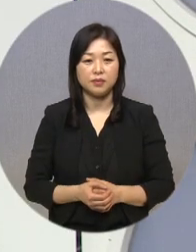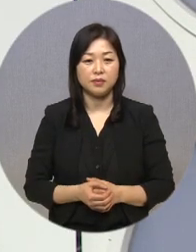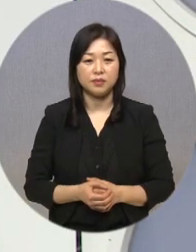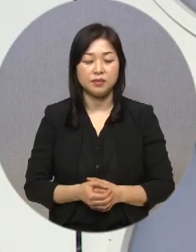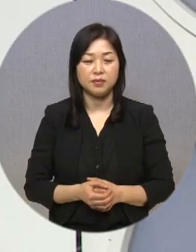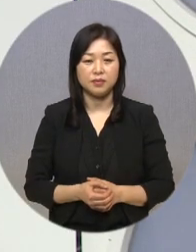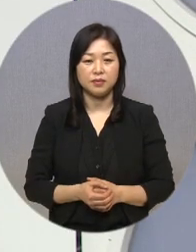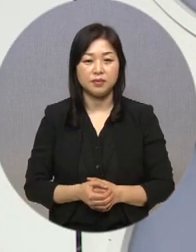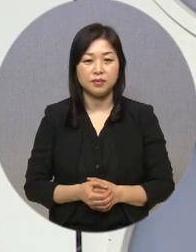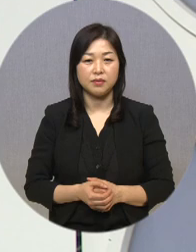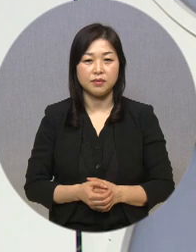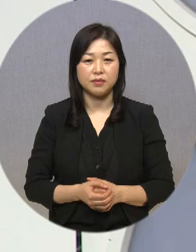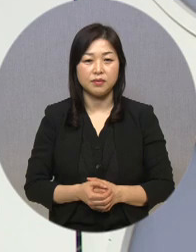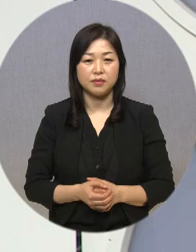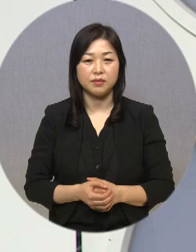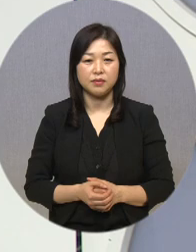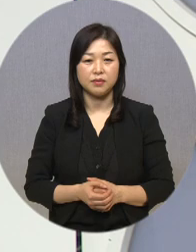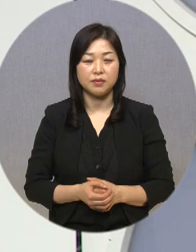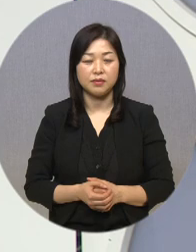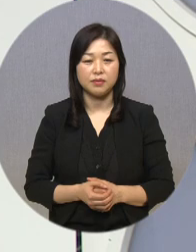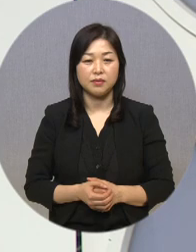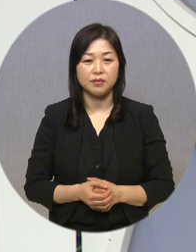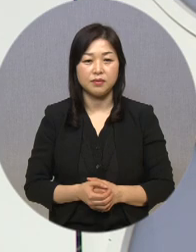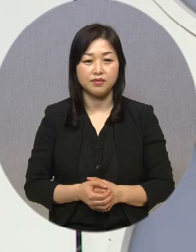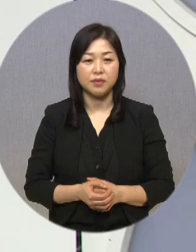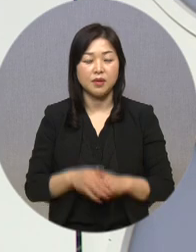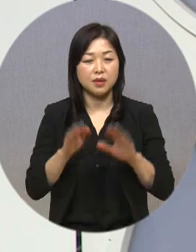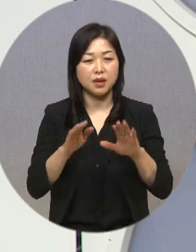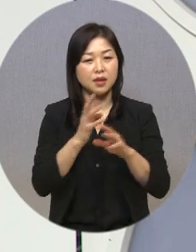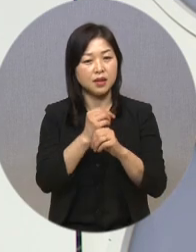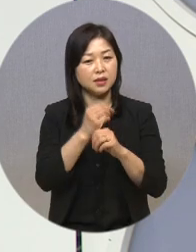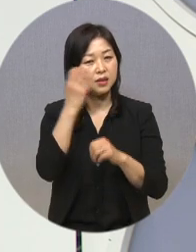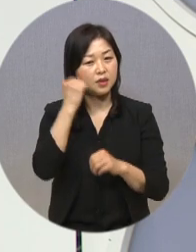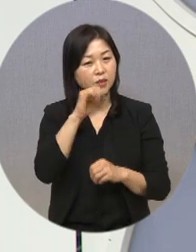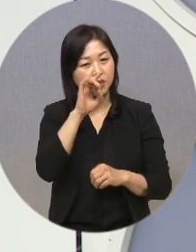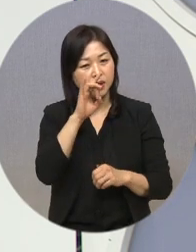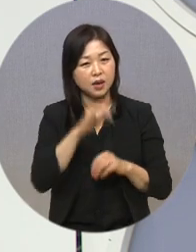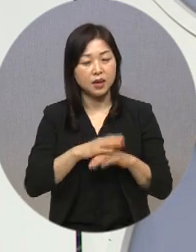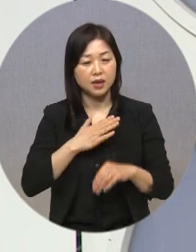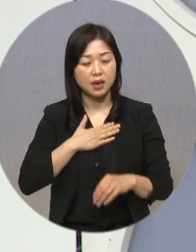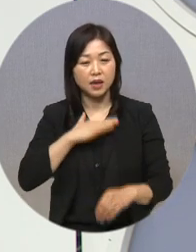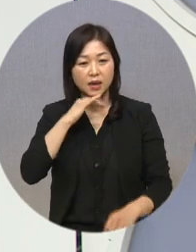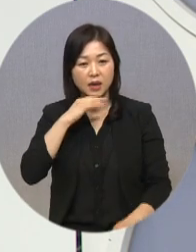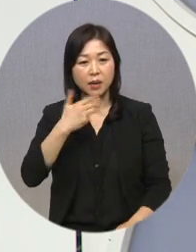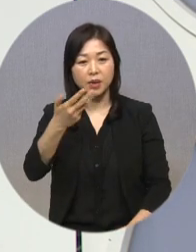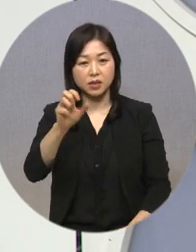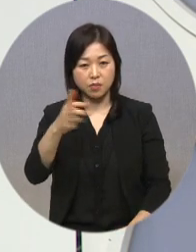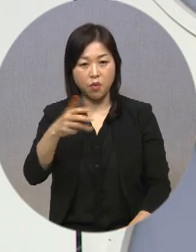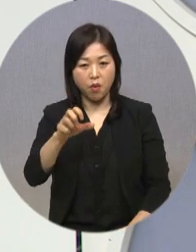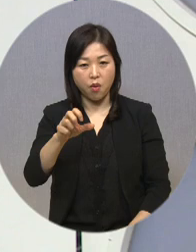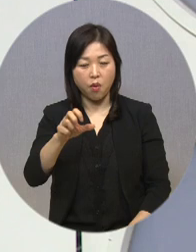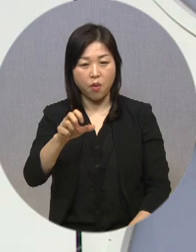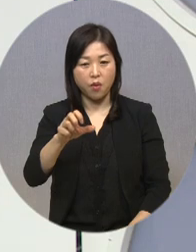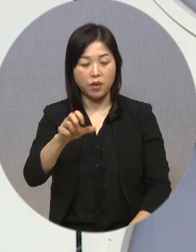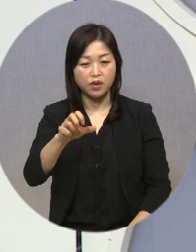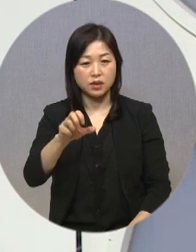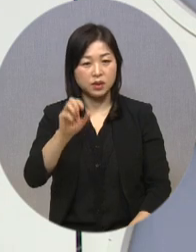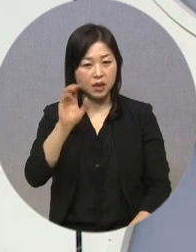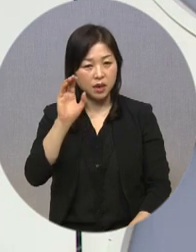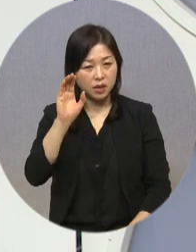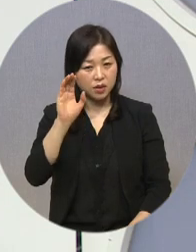연했는데 제가 지금 연도를 예. 잘 기억을 못 하시는 것 같아요. 85세입니다. 예. 86세인데 예.